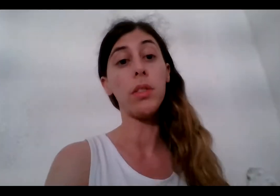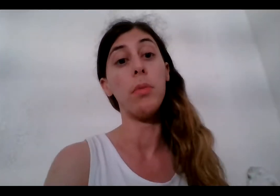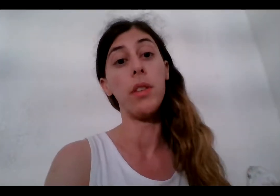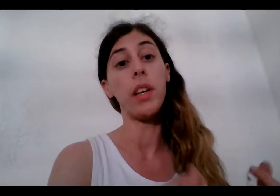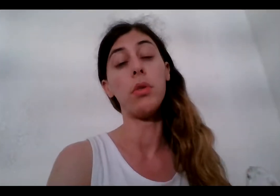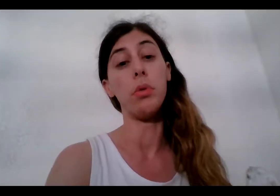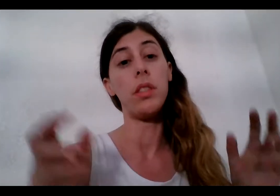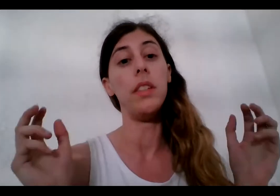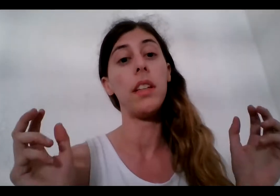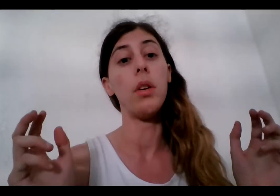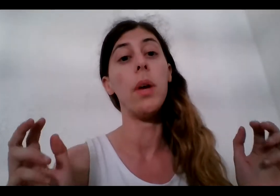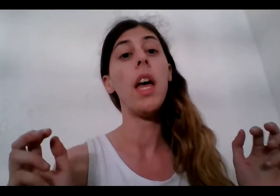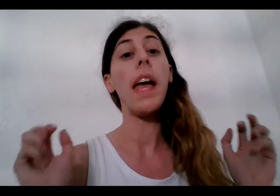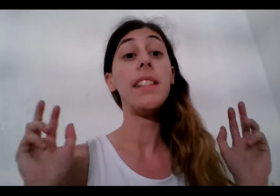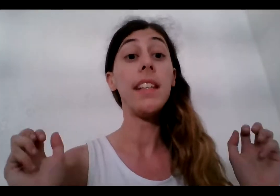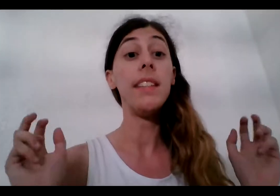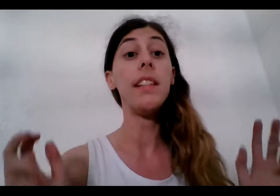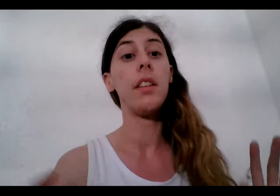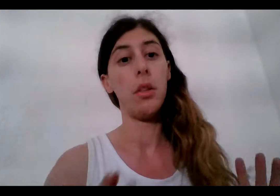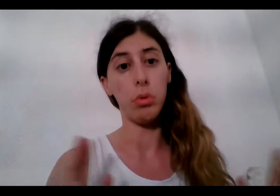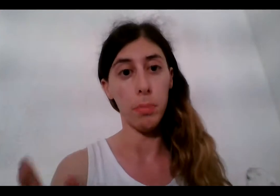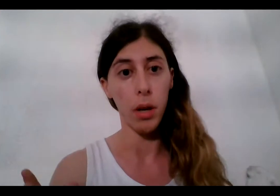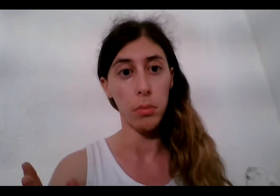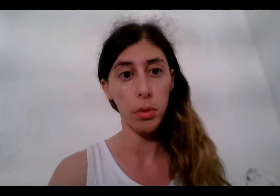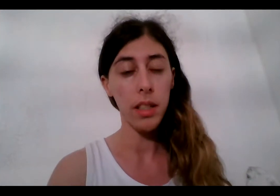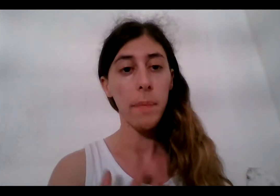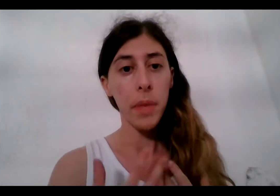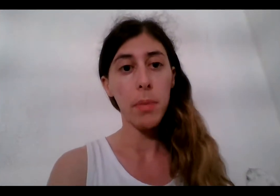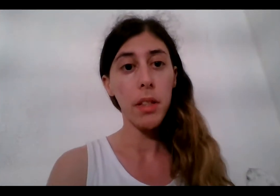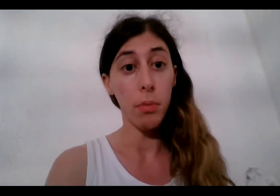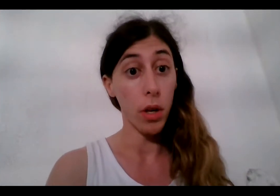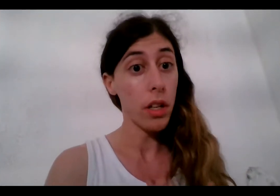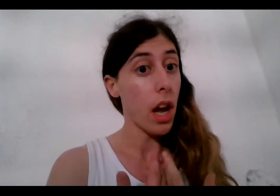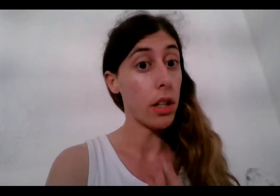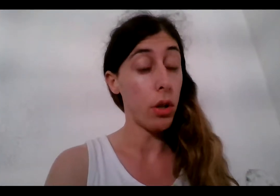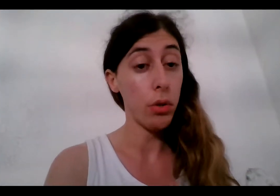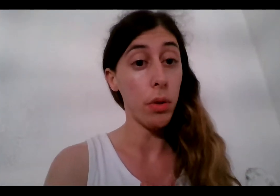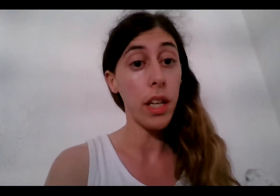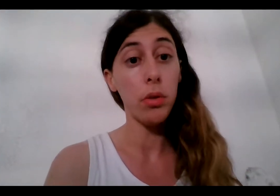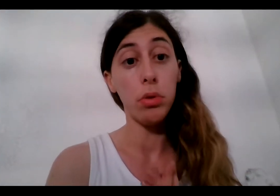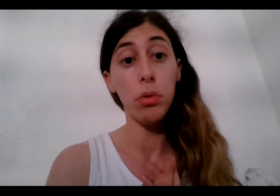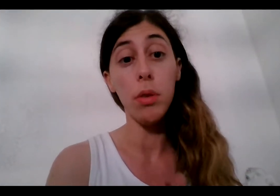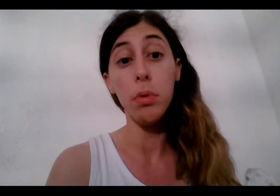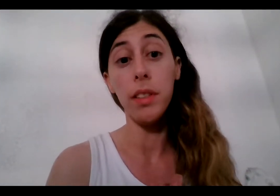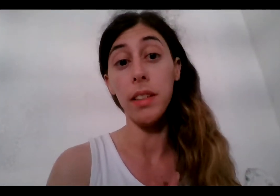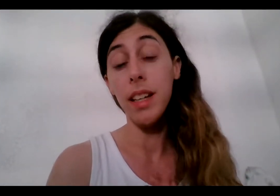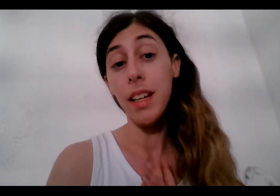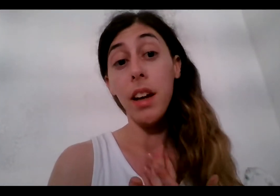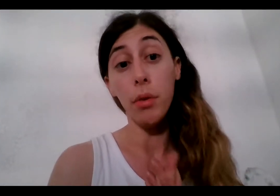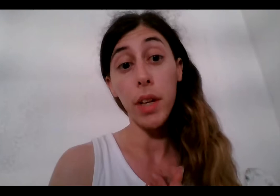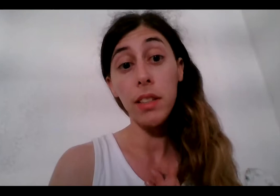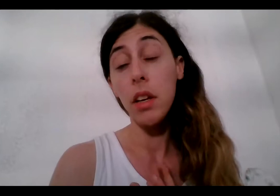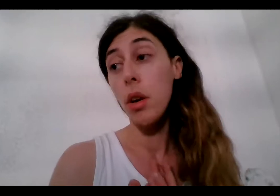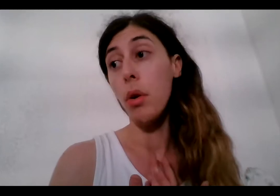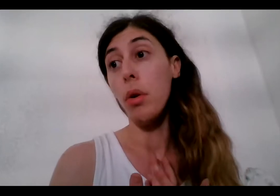remboursés, notamment les actes considérés comme esthétiques ne sont pas remboursés, mais néanmoins, un grand nombre d'actes sont remboursés. Et